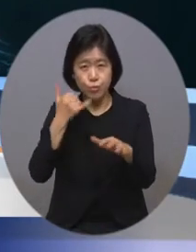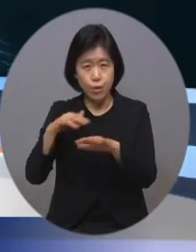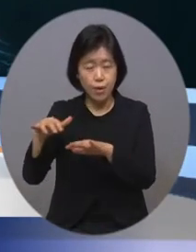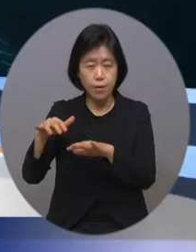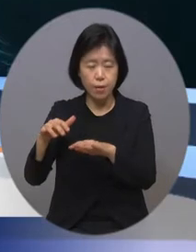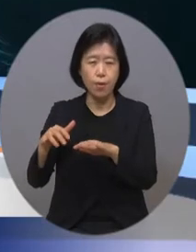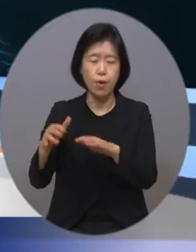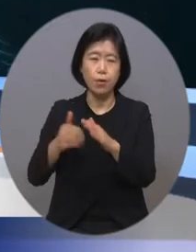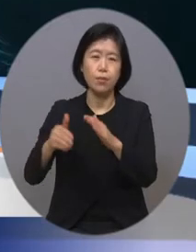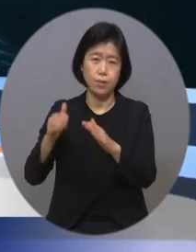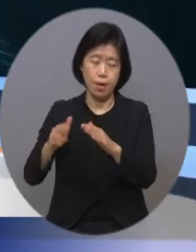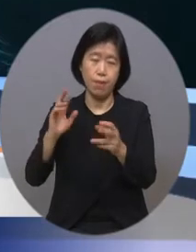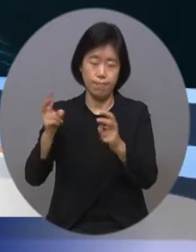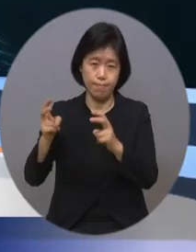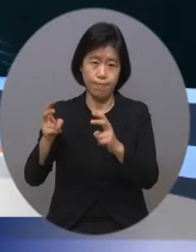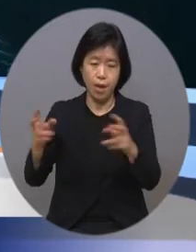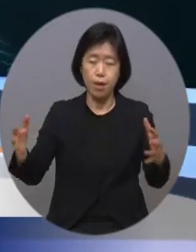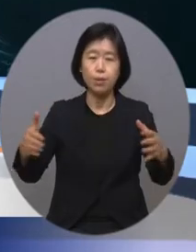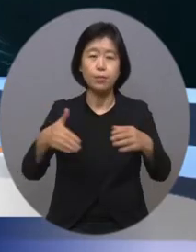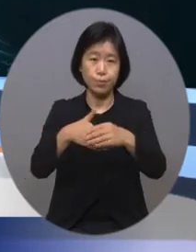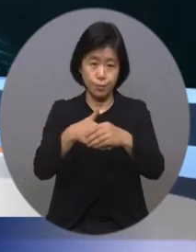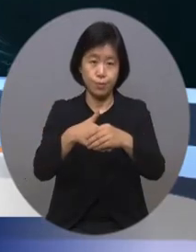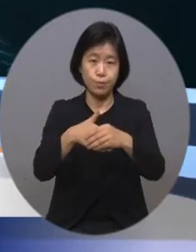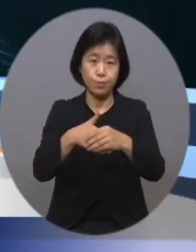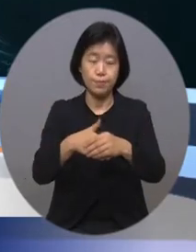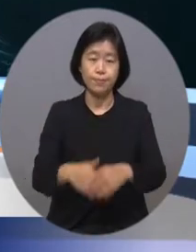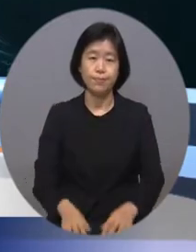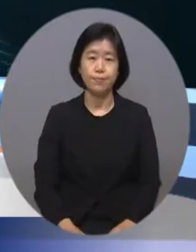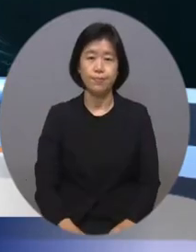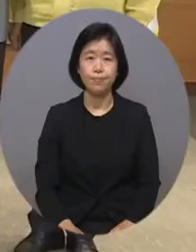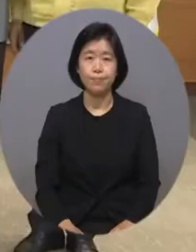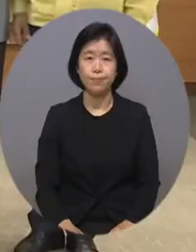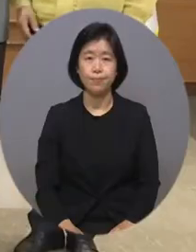한국농수산식품유통공사가 장애인체육발전을 위해 손을 맞잡았습니다.